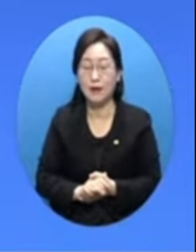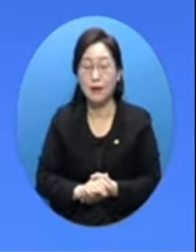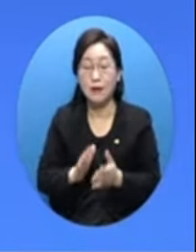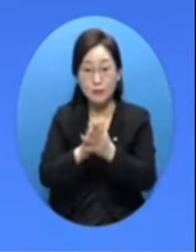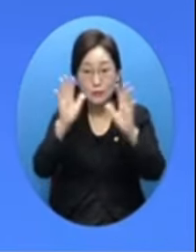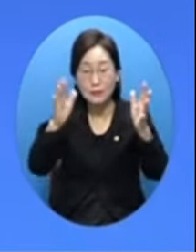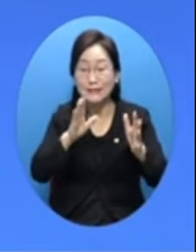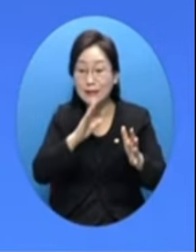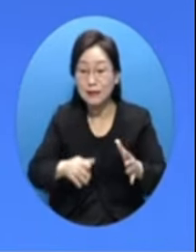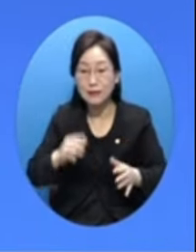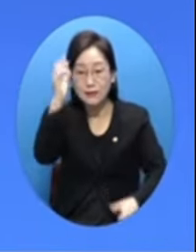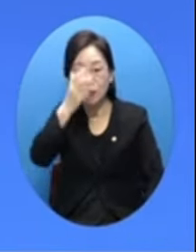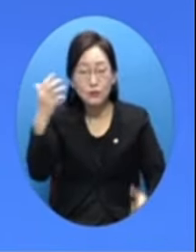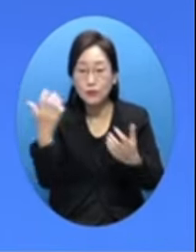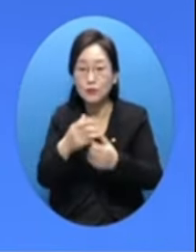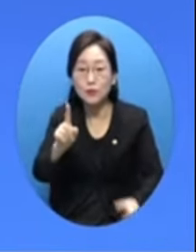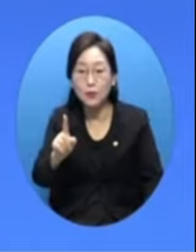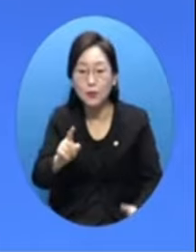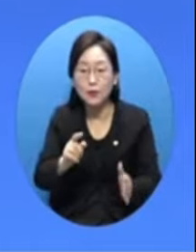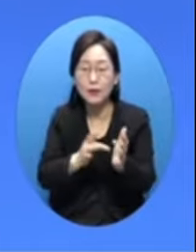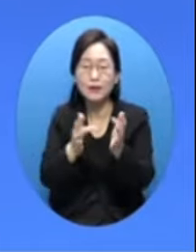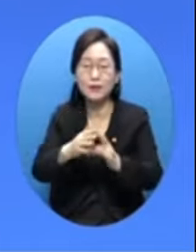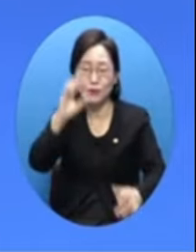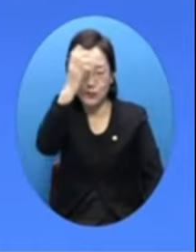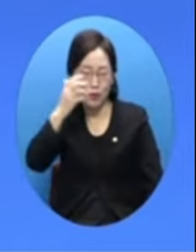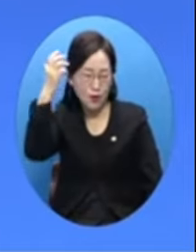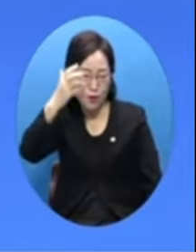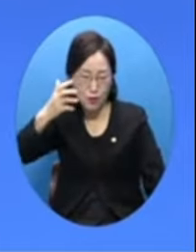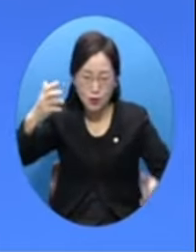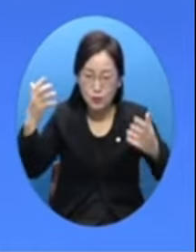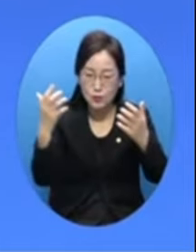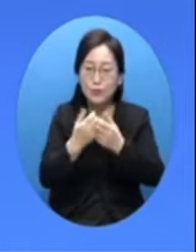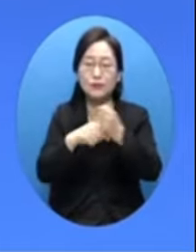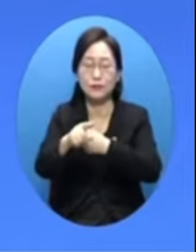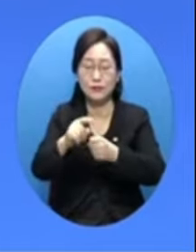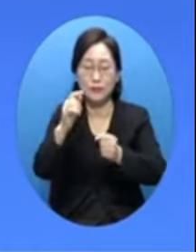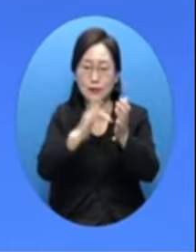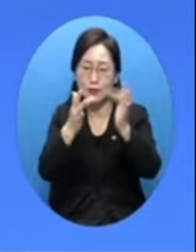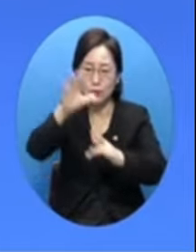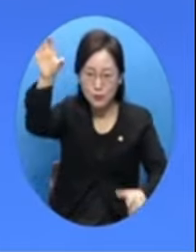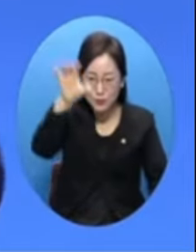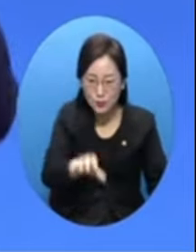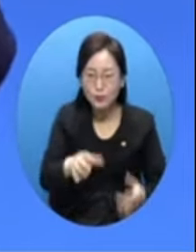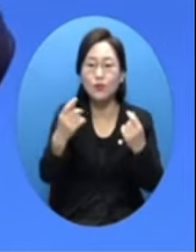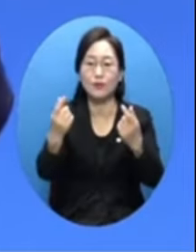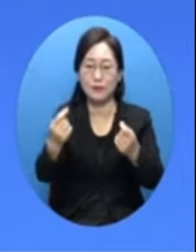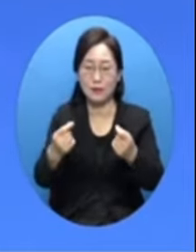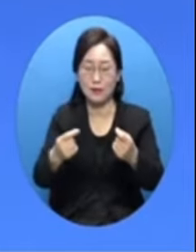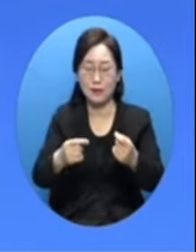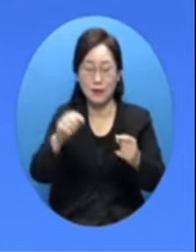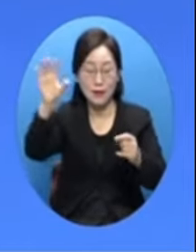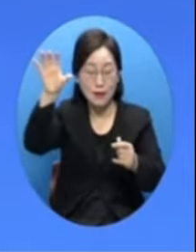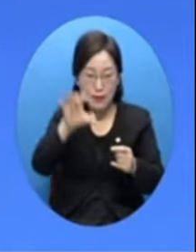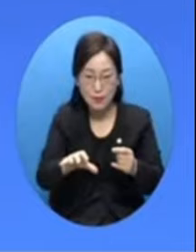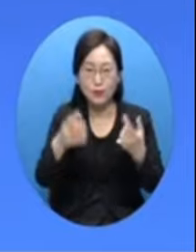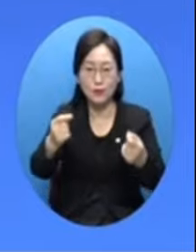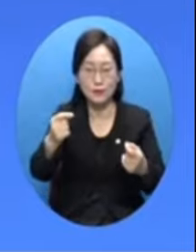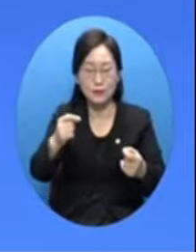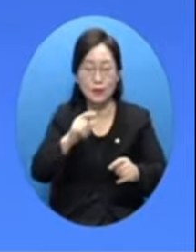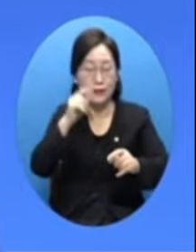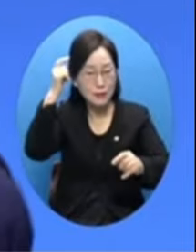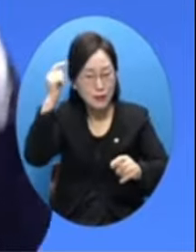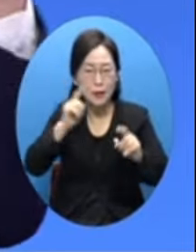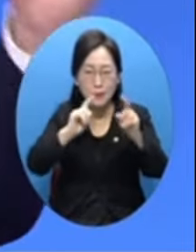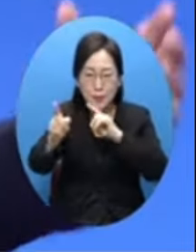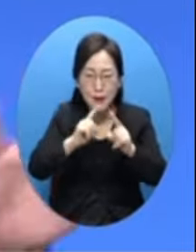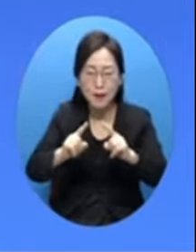성령 충만은 예수님의 영이 충만한 것입니다 예수님처럼 사는 것입니다 예수님처럼 생각하고 예수님처럼 말하고